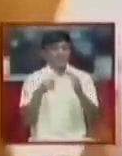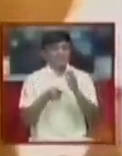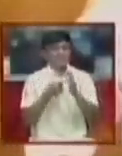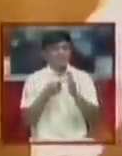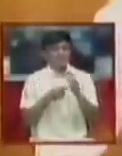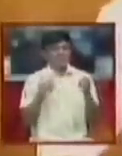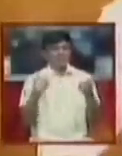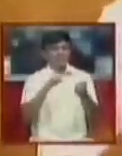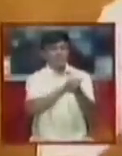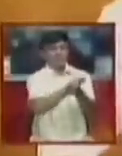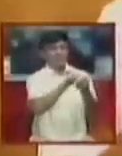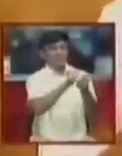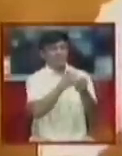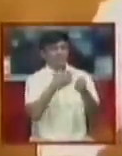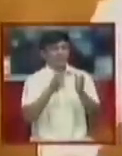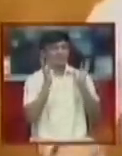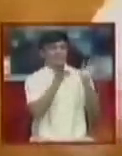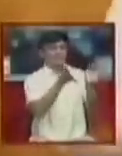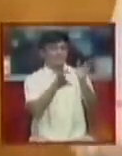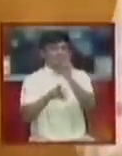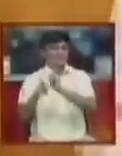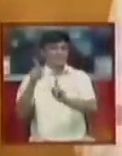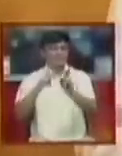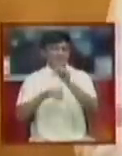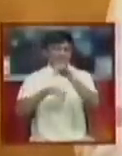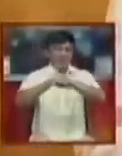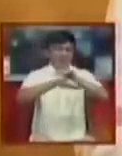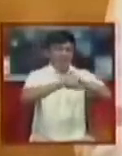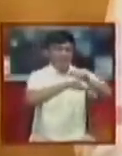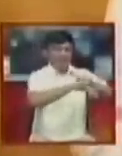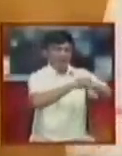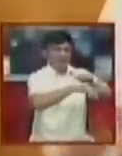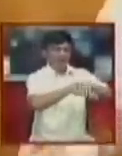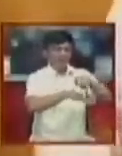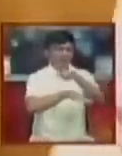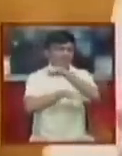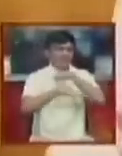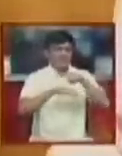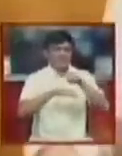isinusugal ang buhay ng kapwa Pilipino, maghanda na kayo.